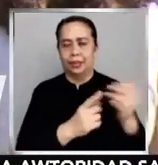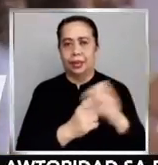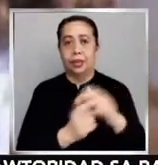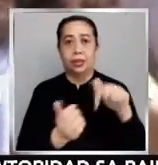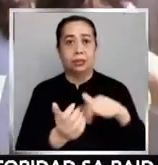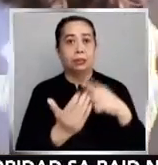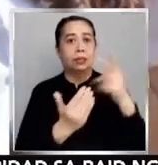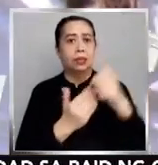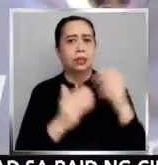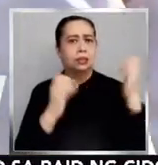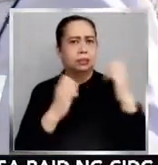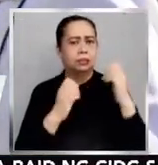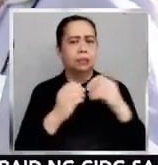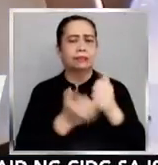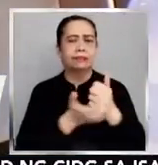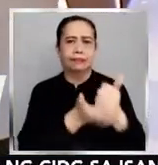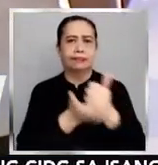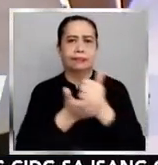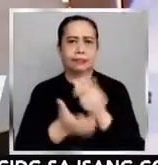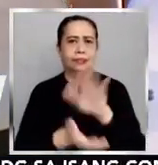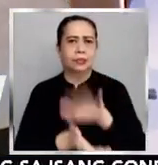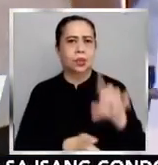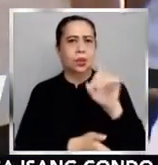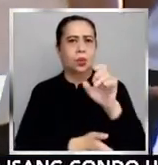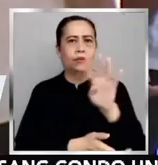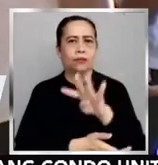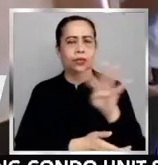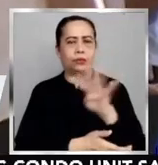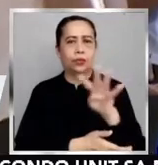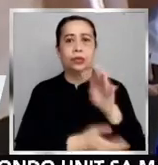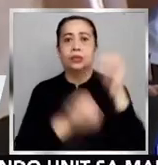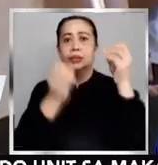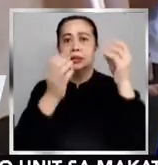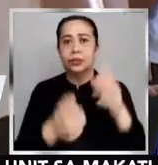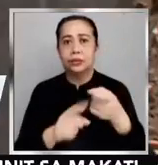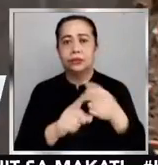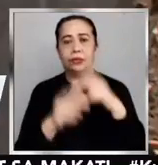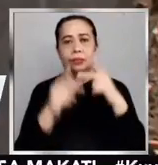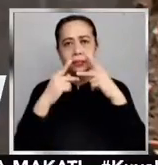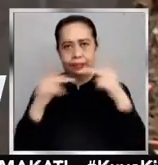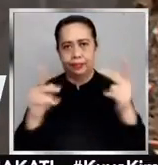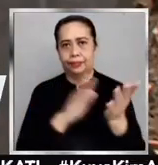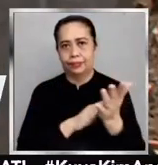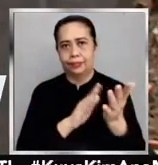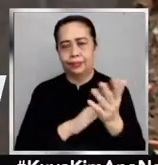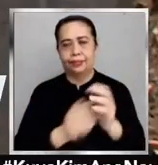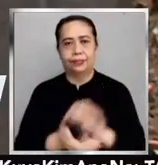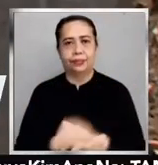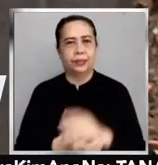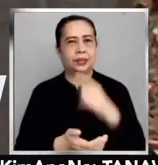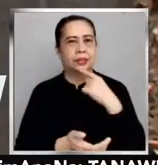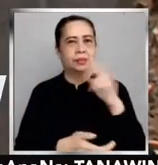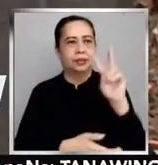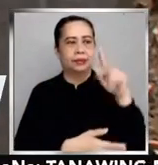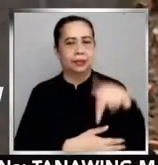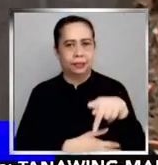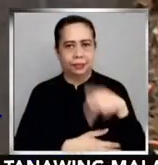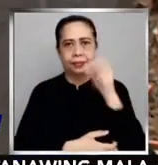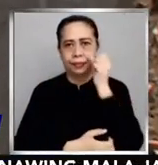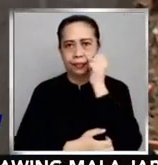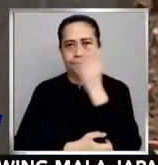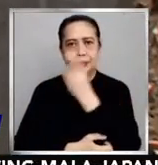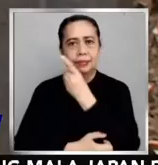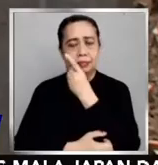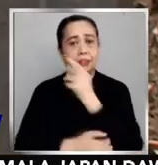inaasang makakatulong sa nasa 144 na guro mula sa pampublikong paaralan. Sabi ni Vice President Sara Duterte, handa